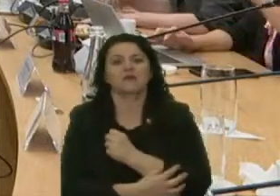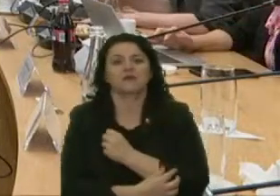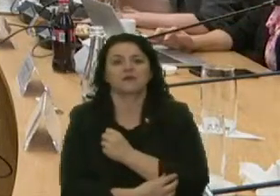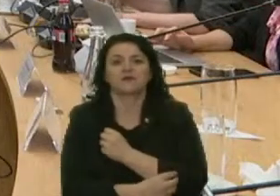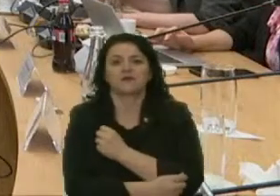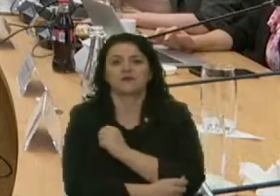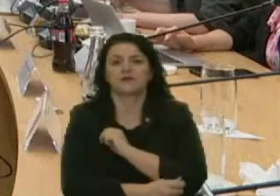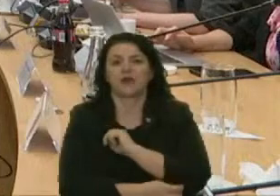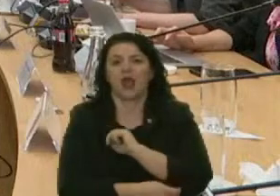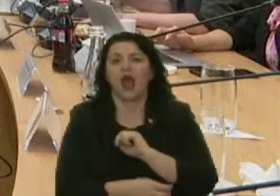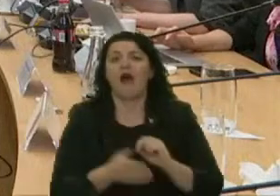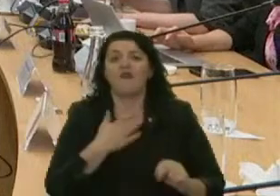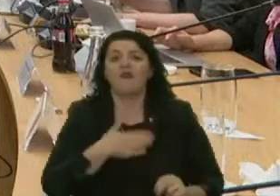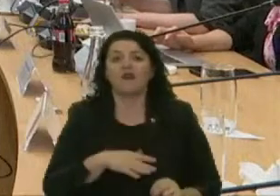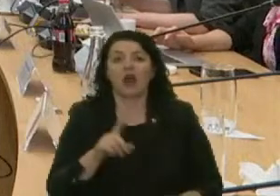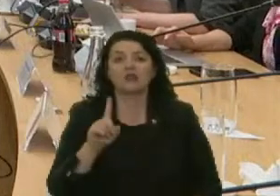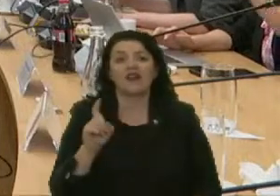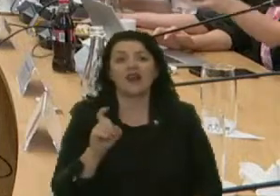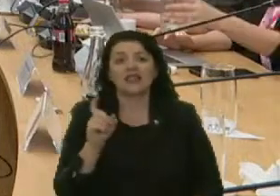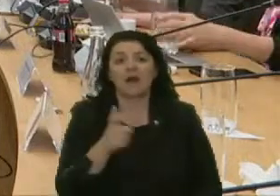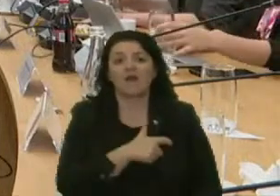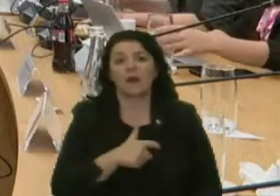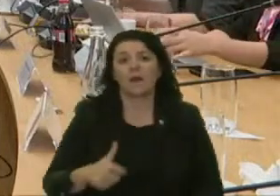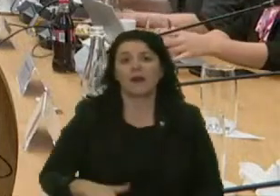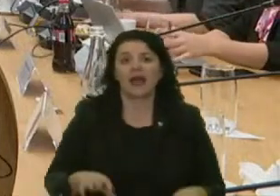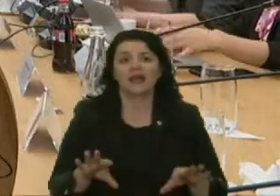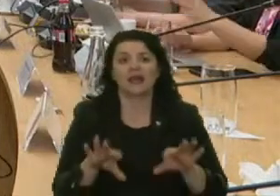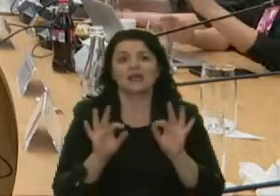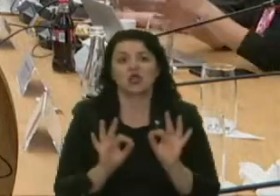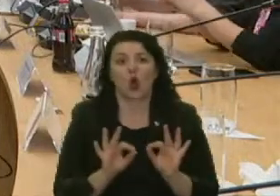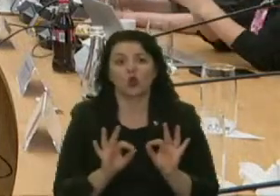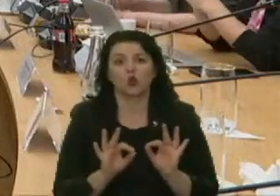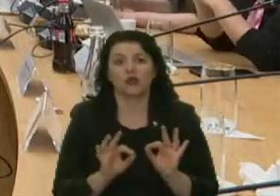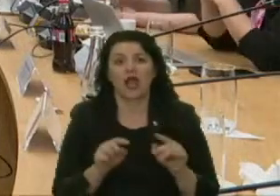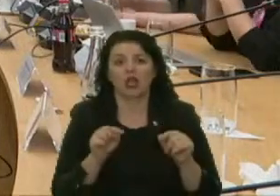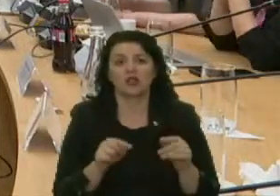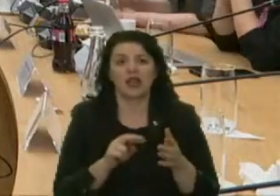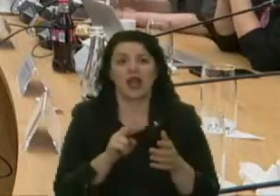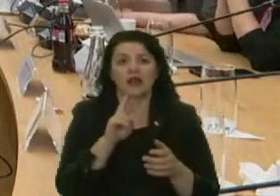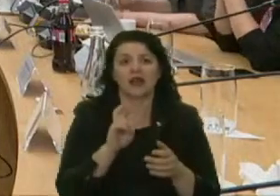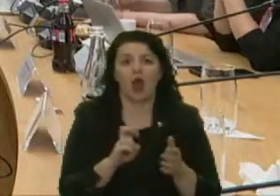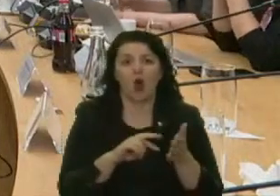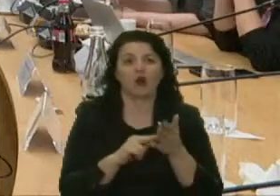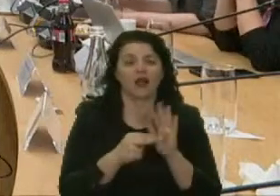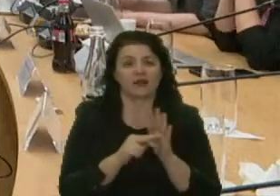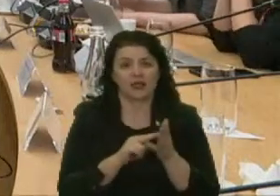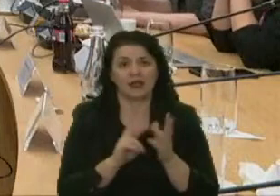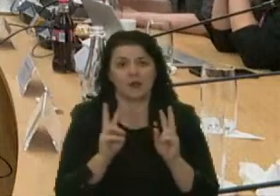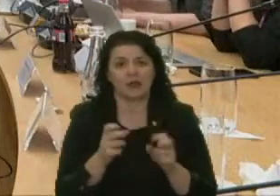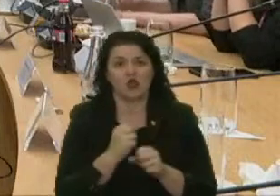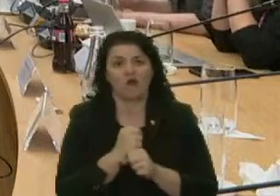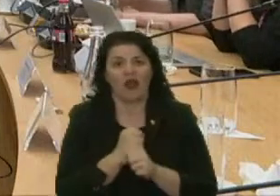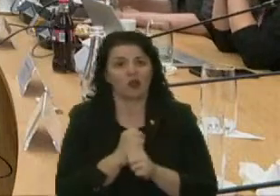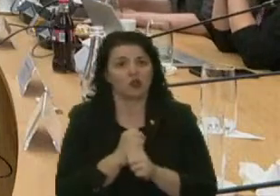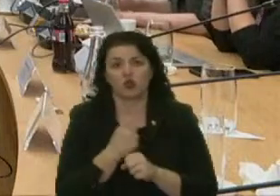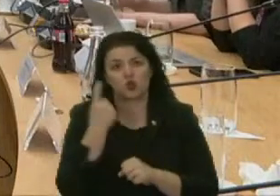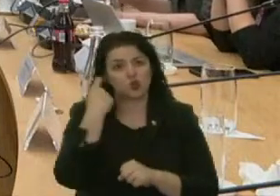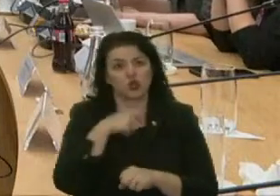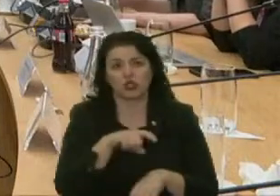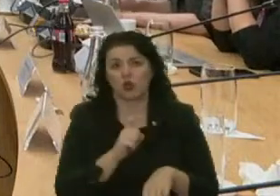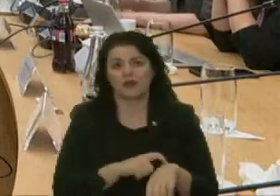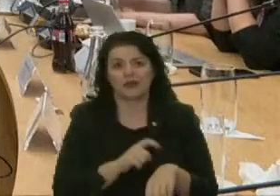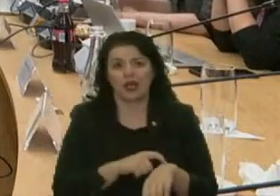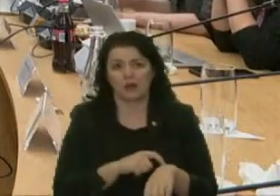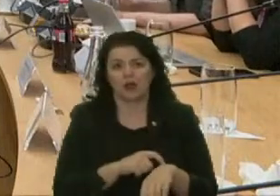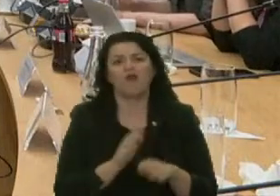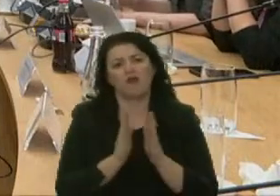voiam să vă întreb Domnule primar dacă veți găsi soluții în cadrul acestei reorganizări pe care trebuie s o faceți Nu știu care i termenul și vă rog